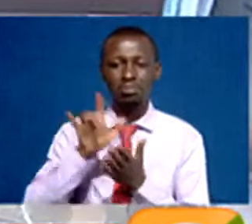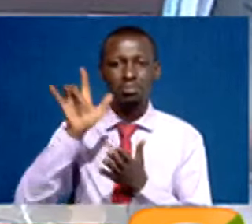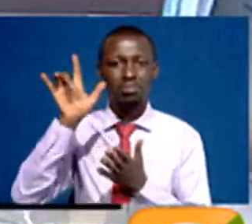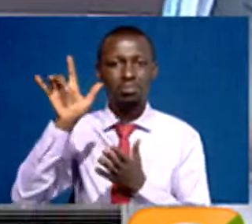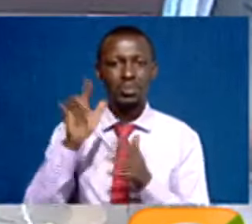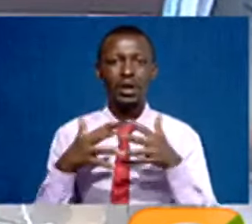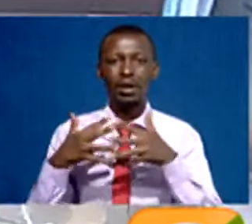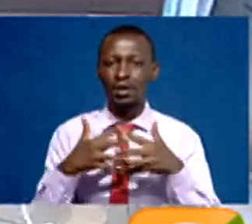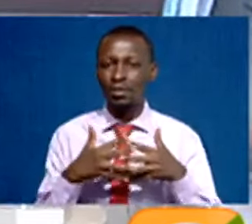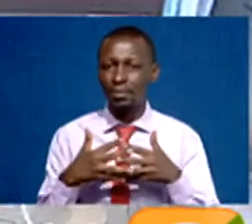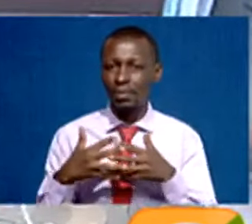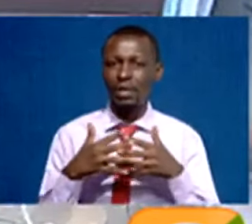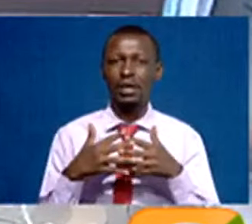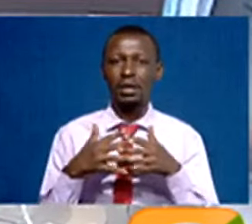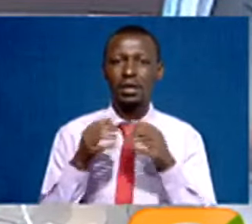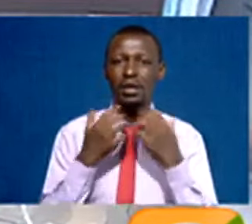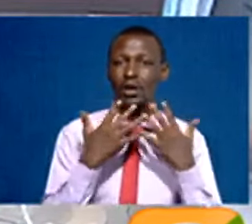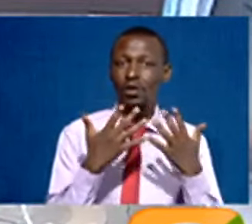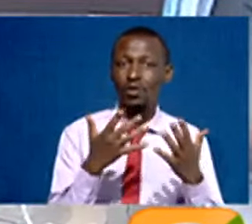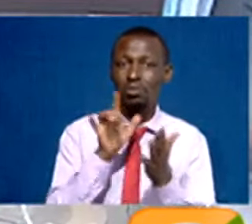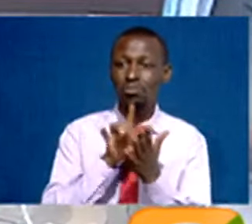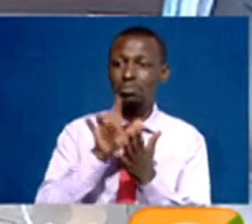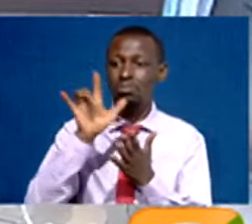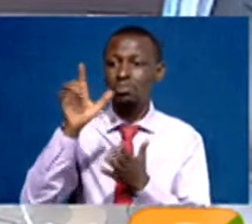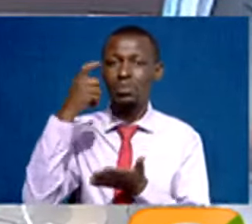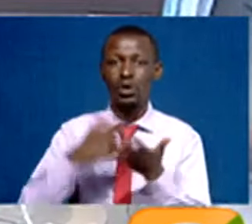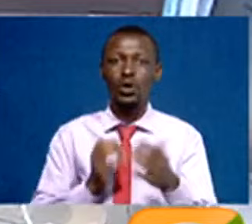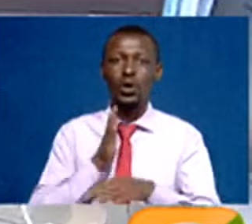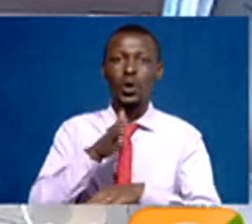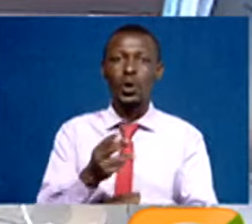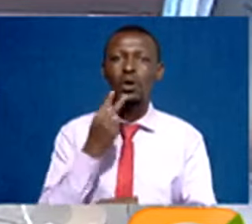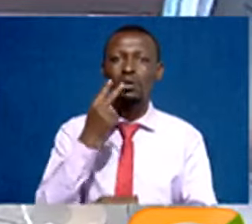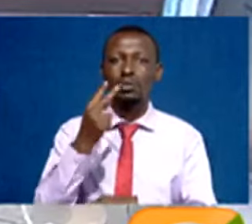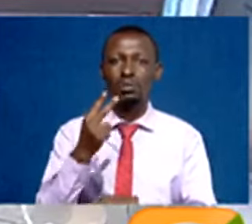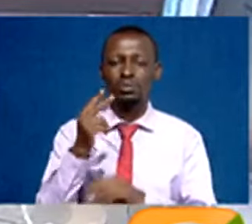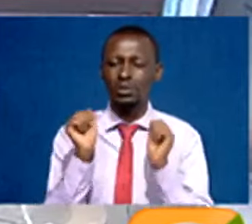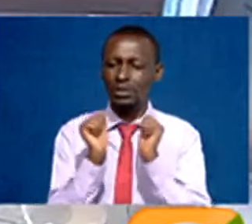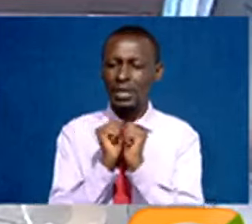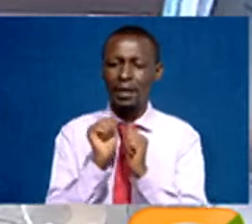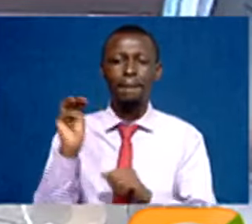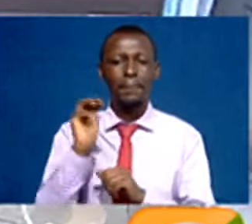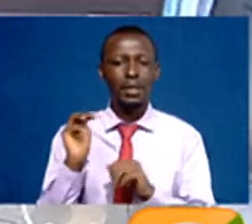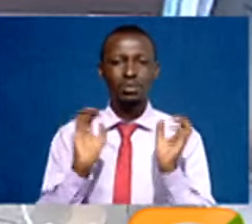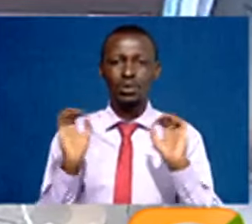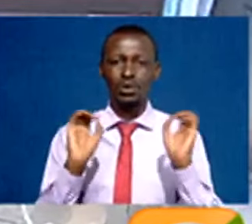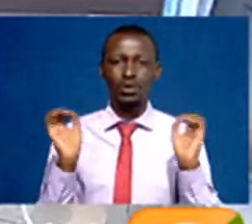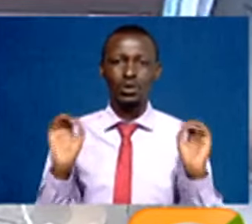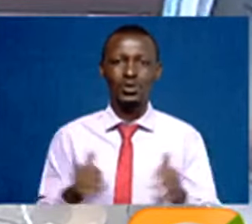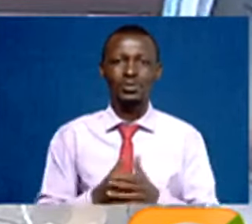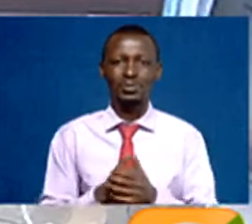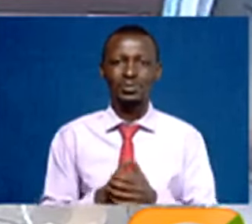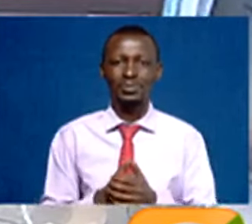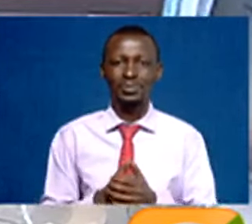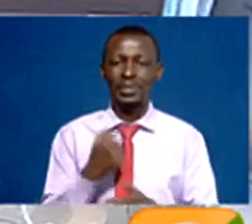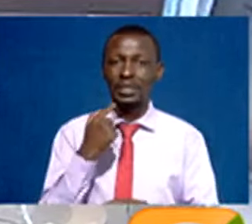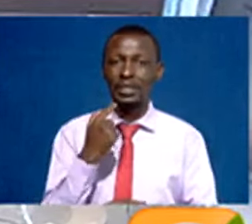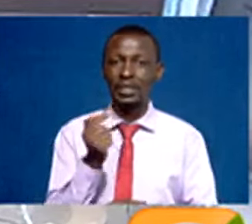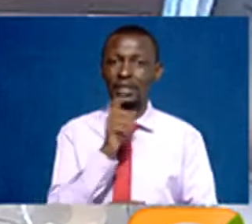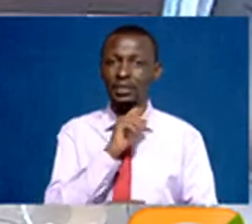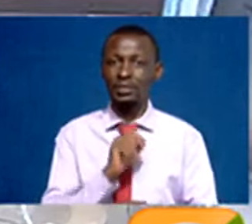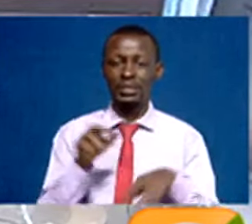kwenda Marekani na kueleza kuwa safari hiyo haikugharimu zaidi ya shilingi milioni 10 za mlipa ushuru hapa nchini. Kulingana naye,